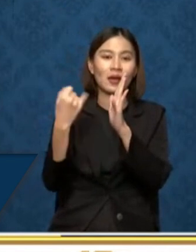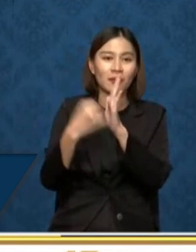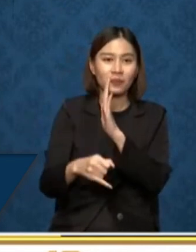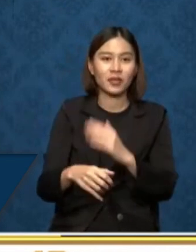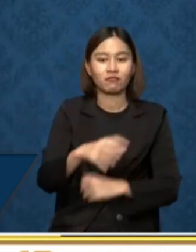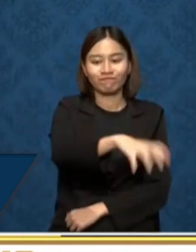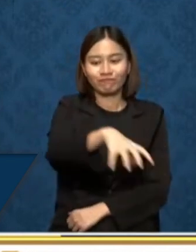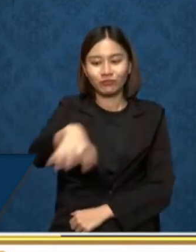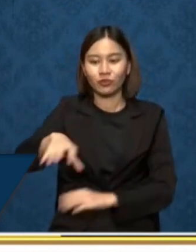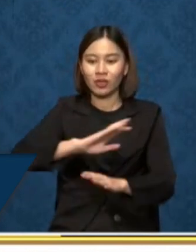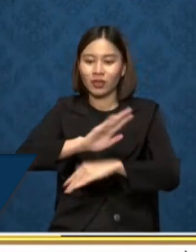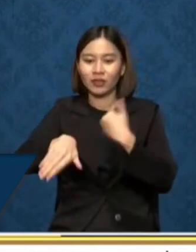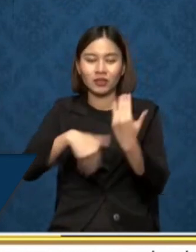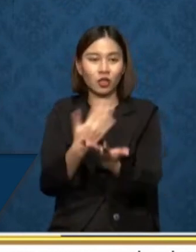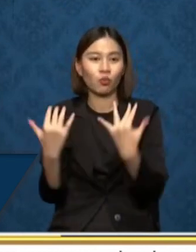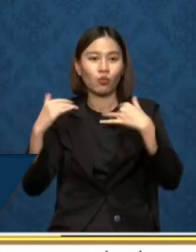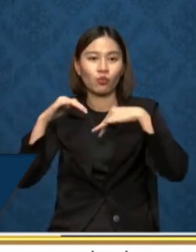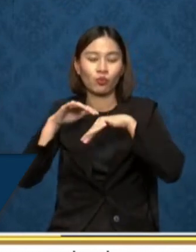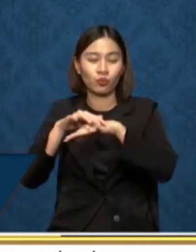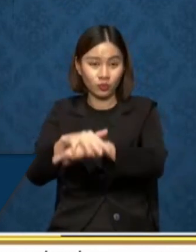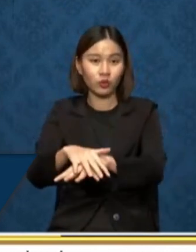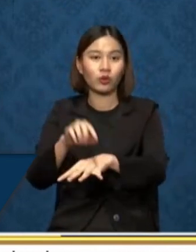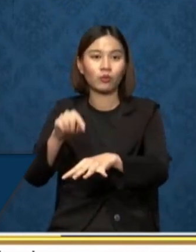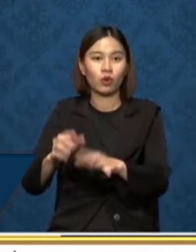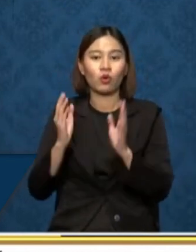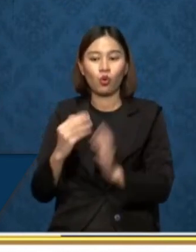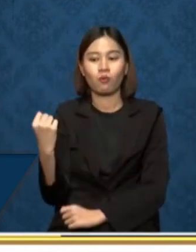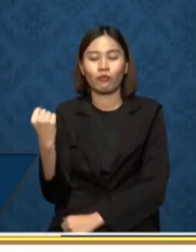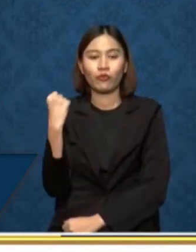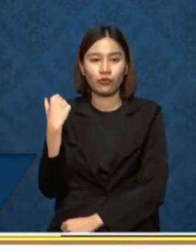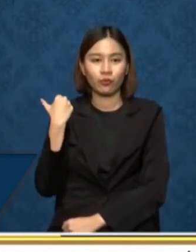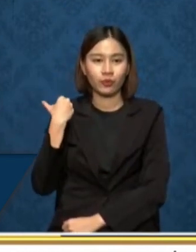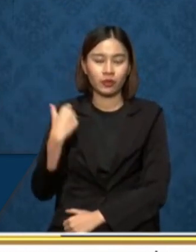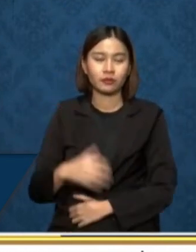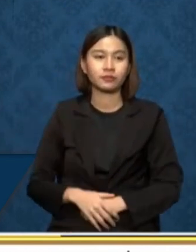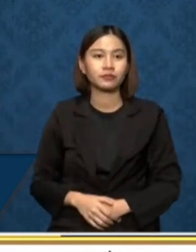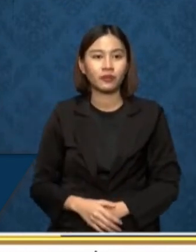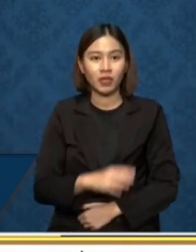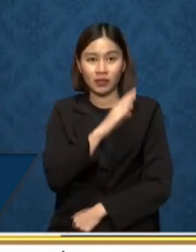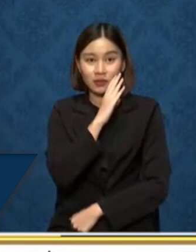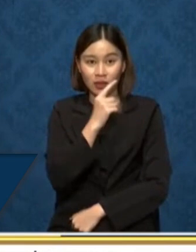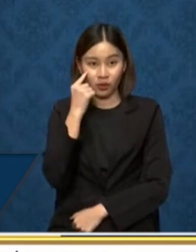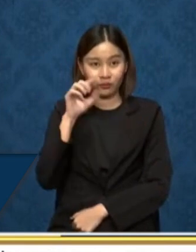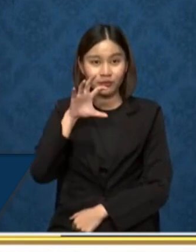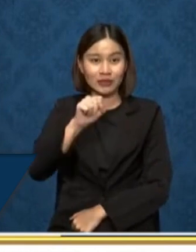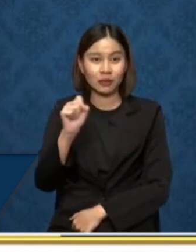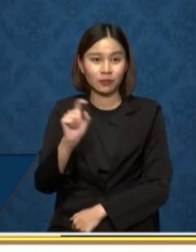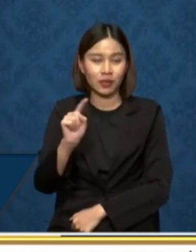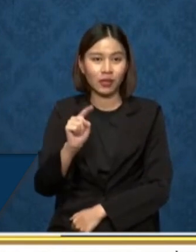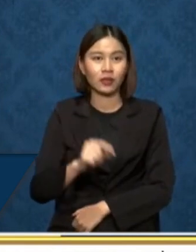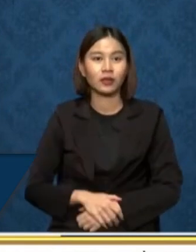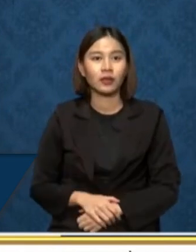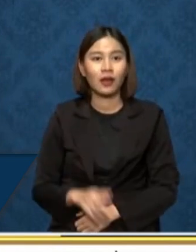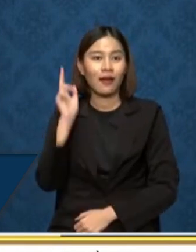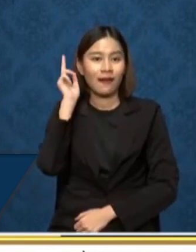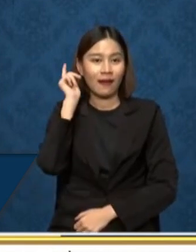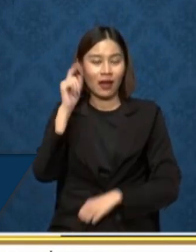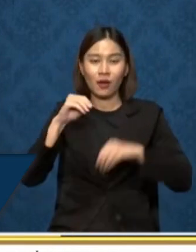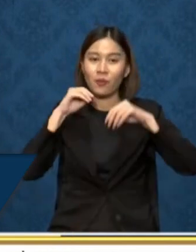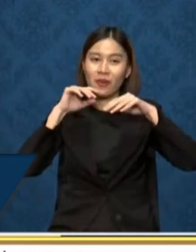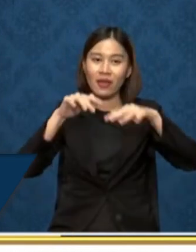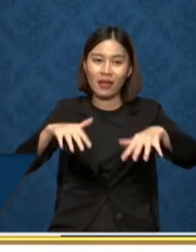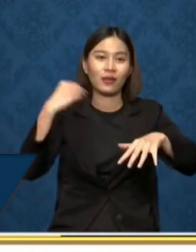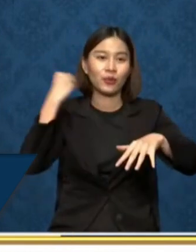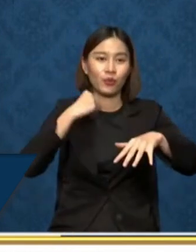สถานที่พวกนี้มันเป็นส่วนรวมของธุรกิจสีเทาและผู้มีอิทธิพลนะครับท่านลองสังเกตดูสิครับว่าทุกข่าวรายวันนะครับเราเ